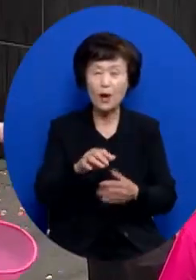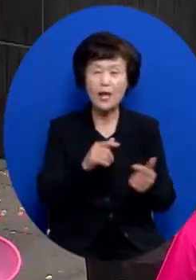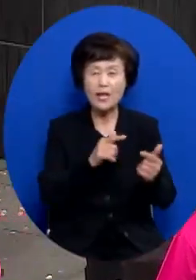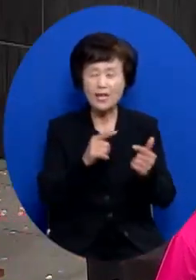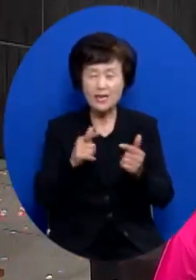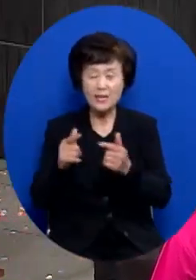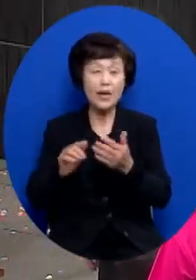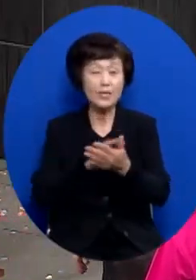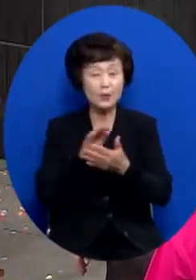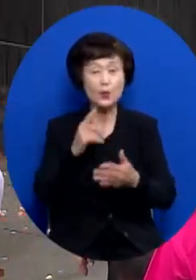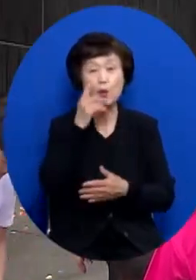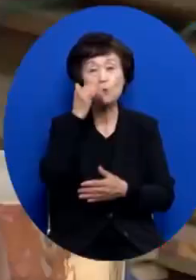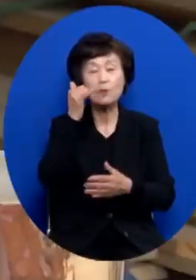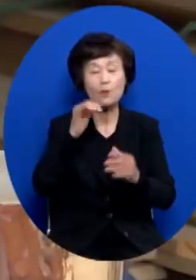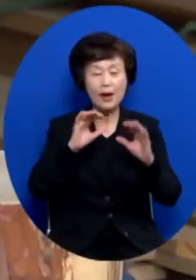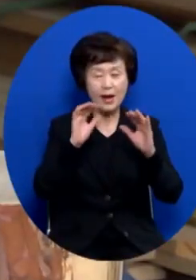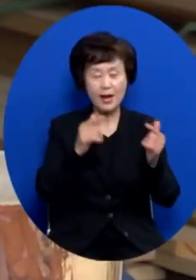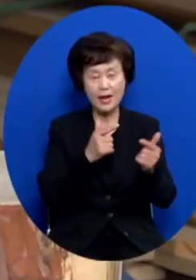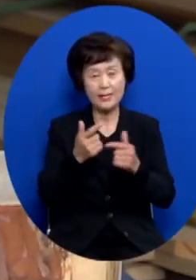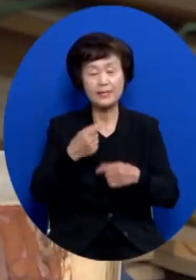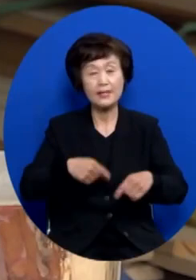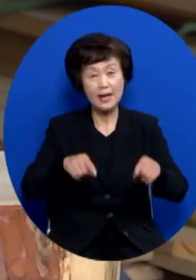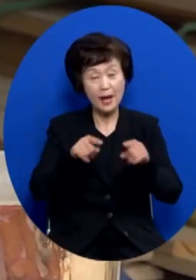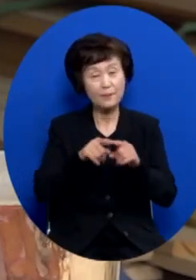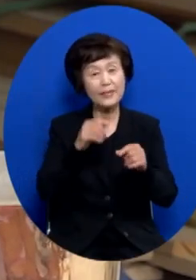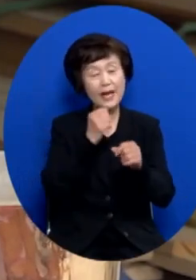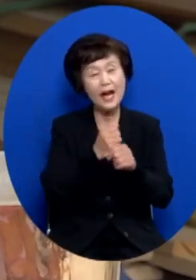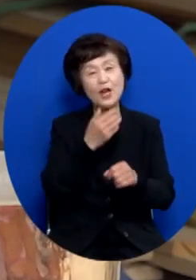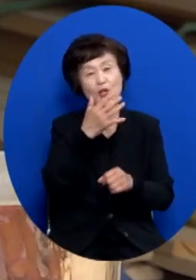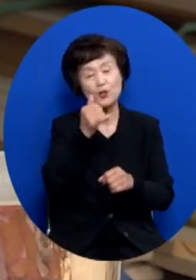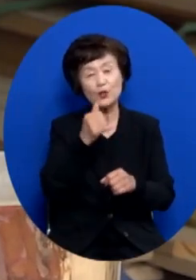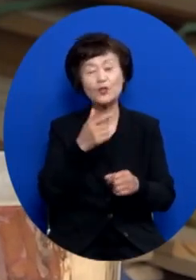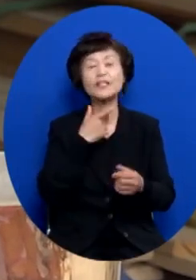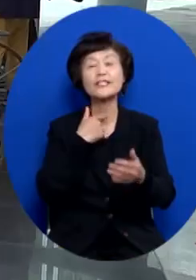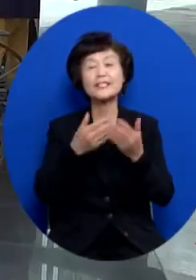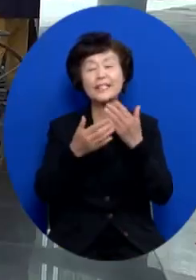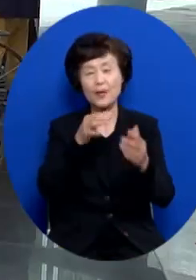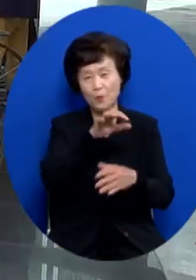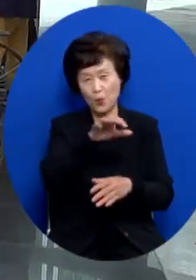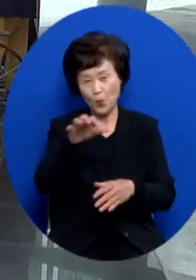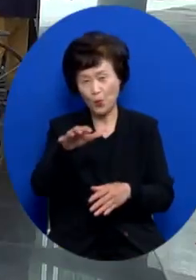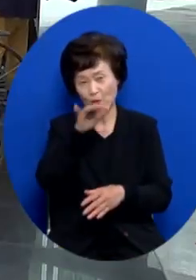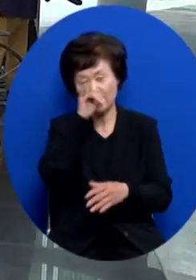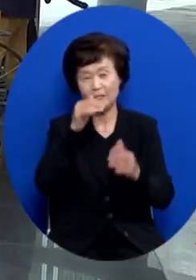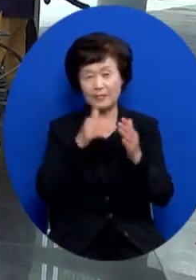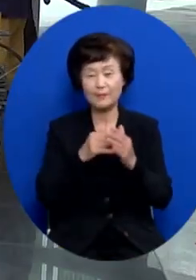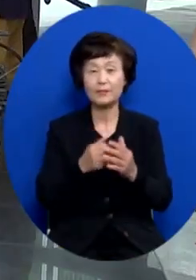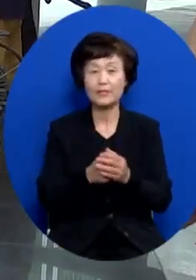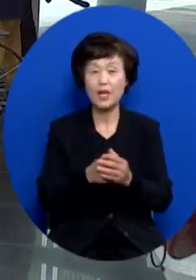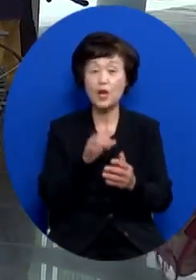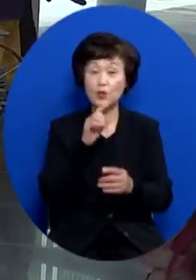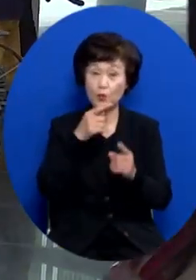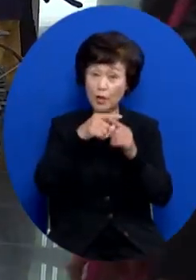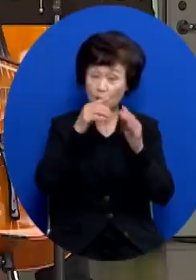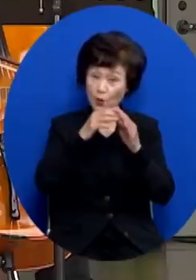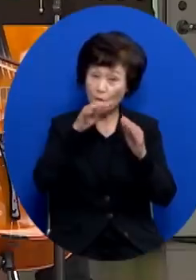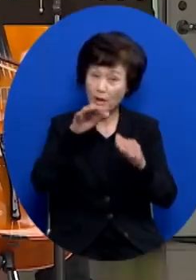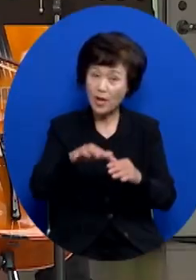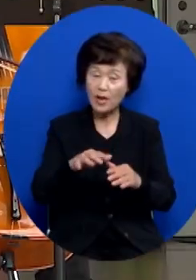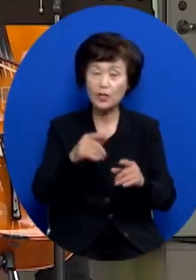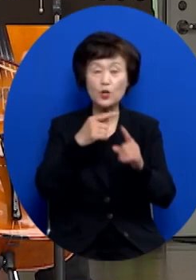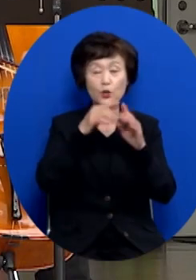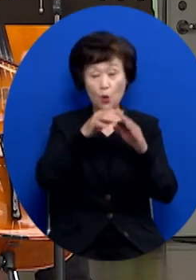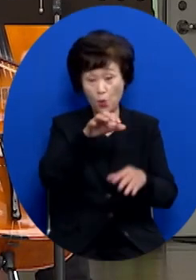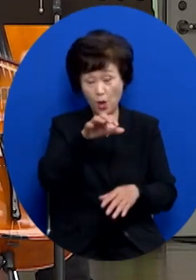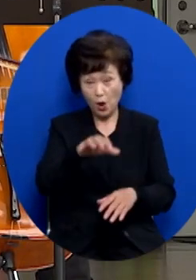등 부모와 아이가 함께할 수 있는 다양한 체험 부스가 마련돼 진행됐습니다. 계산중앙교회는 교회 공간을